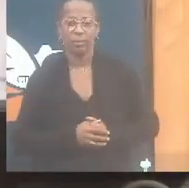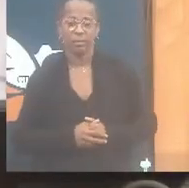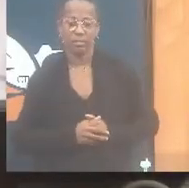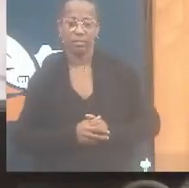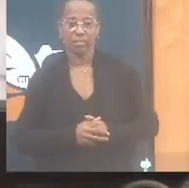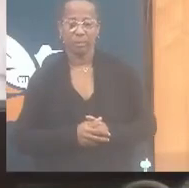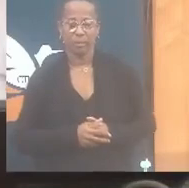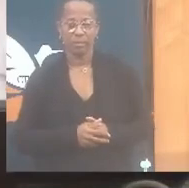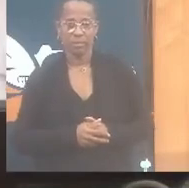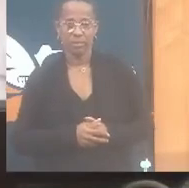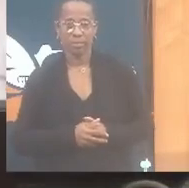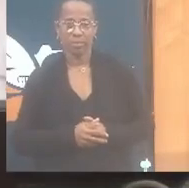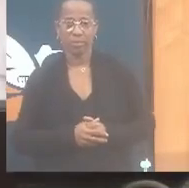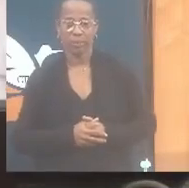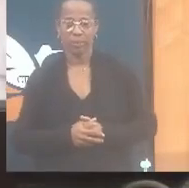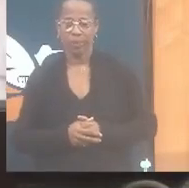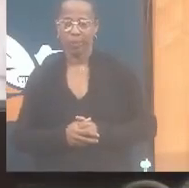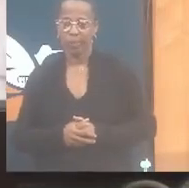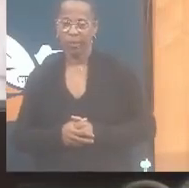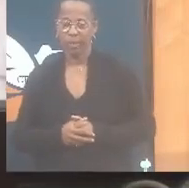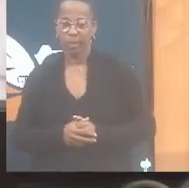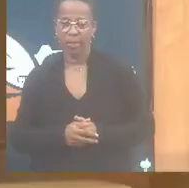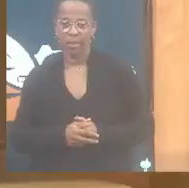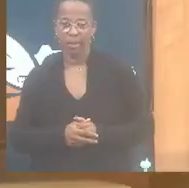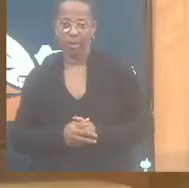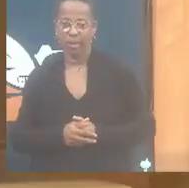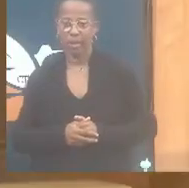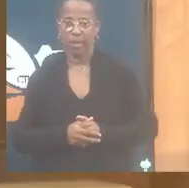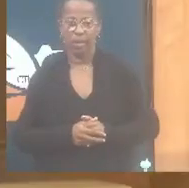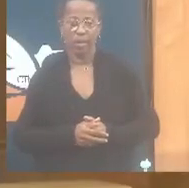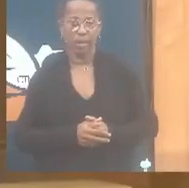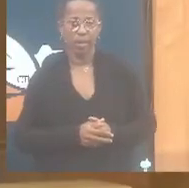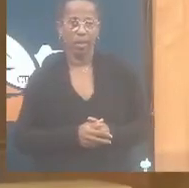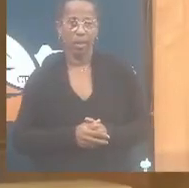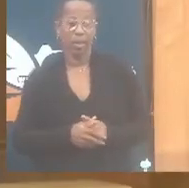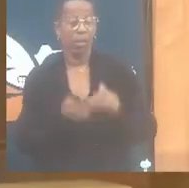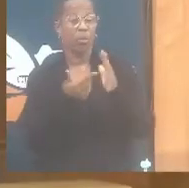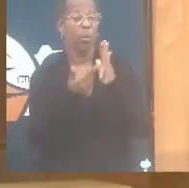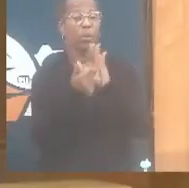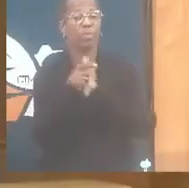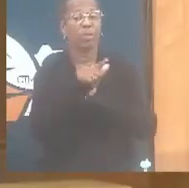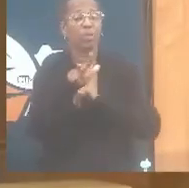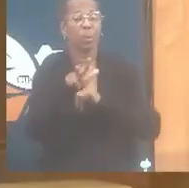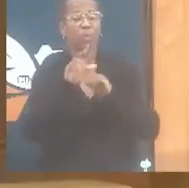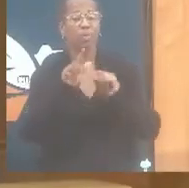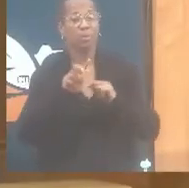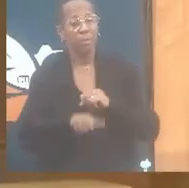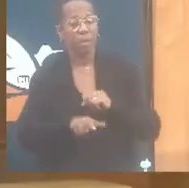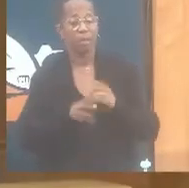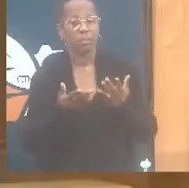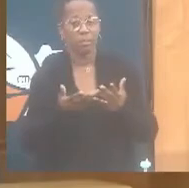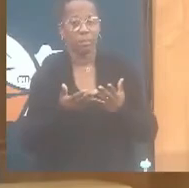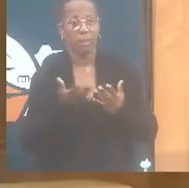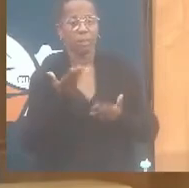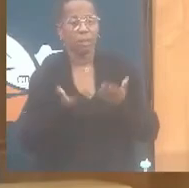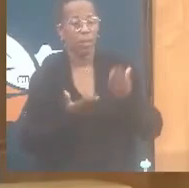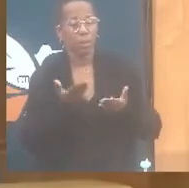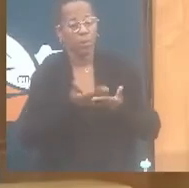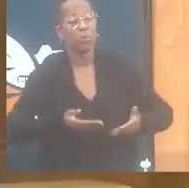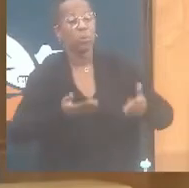Alors, vous me permettez, l'exécution 2033, en réalité, au-delà de la